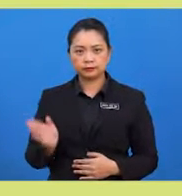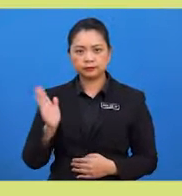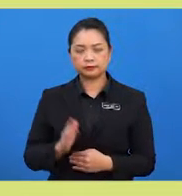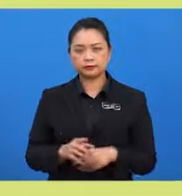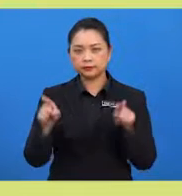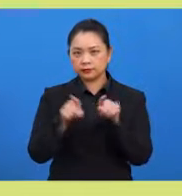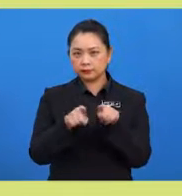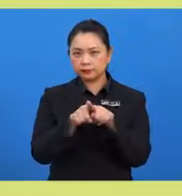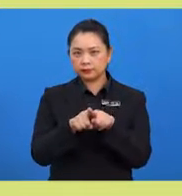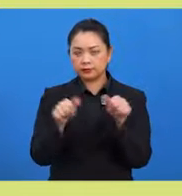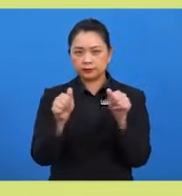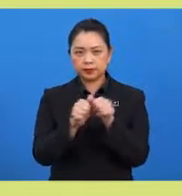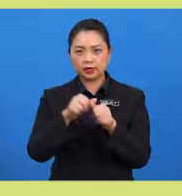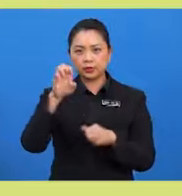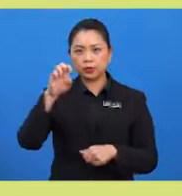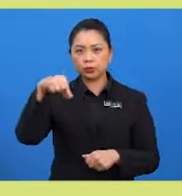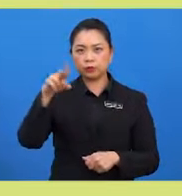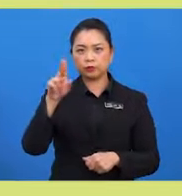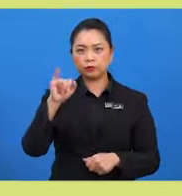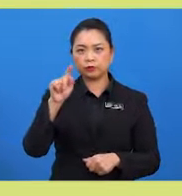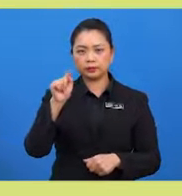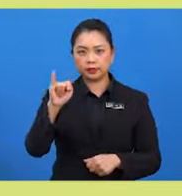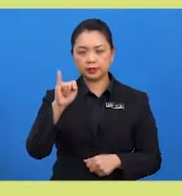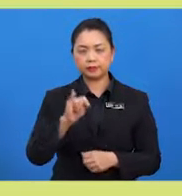RM62,400 sama dengan jumlah equity pemilik